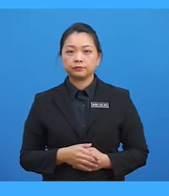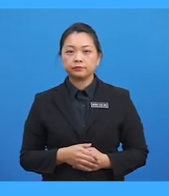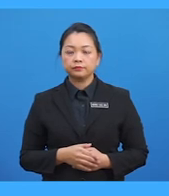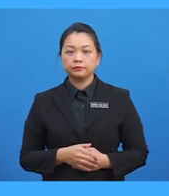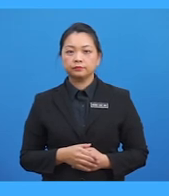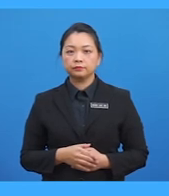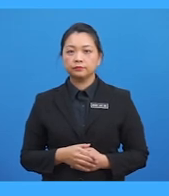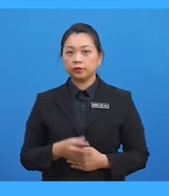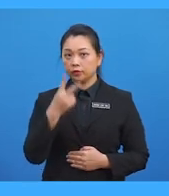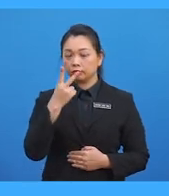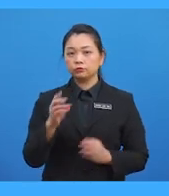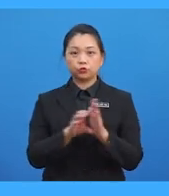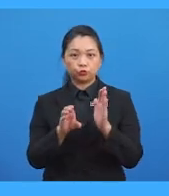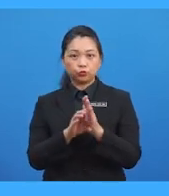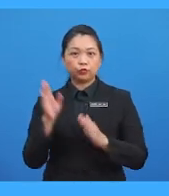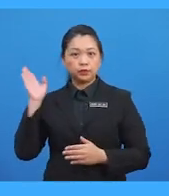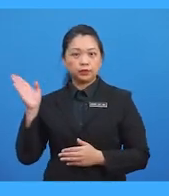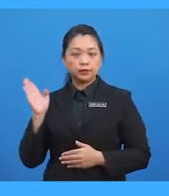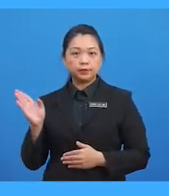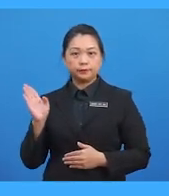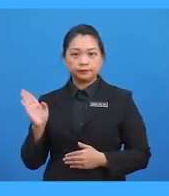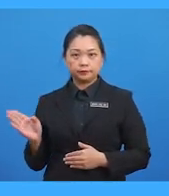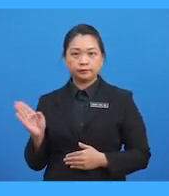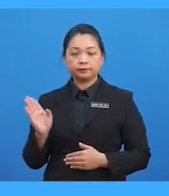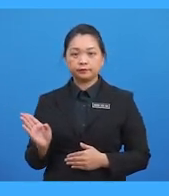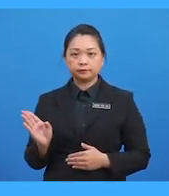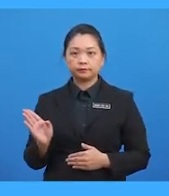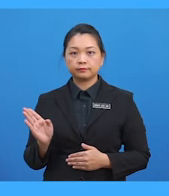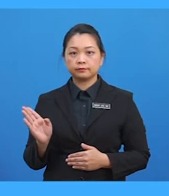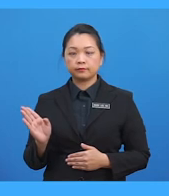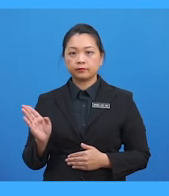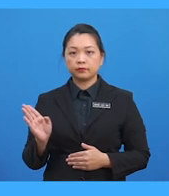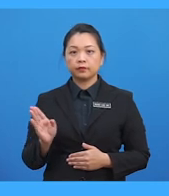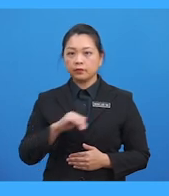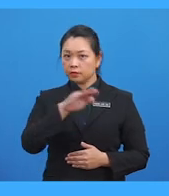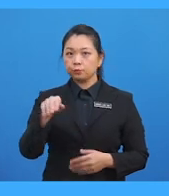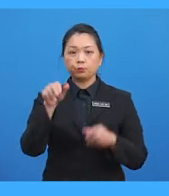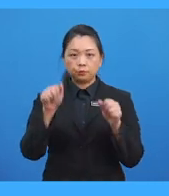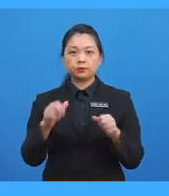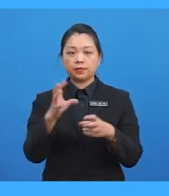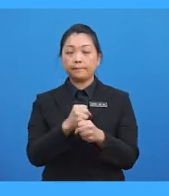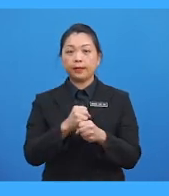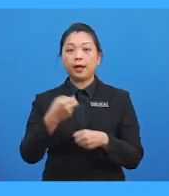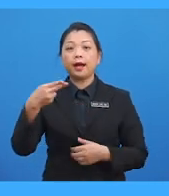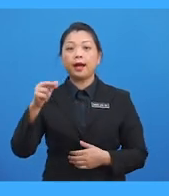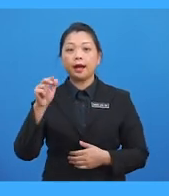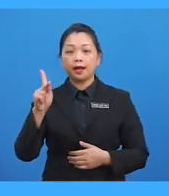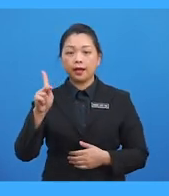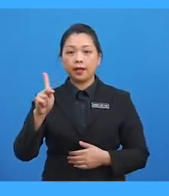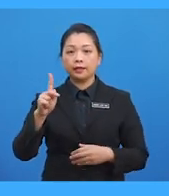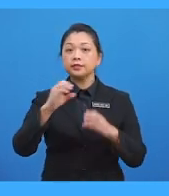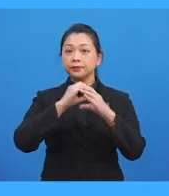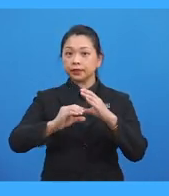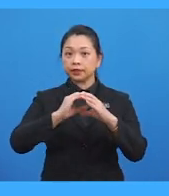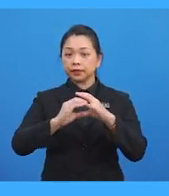seperti karya seni, filem, karya sastra, siaran, karya muzik, rakaman muzik dan karya